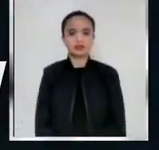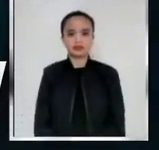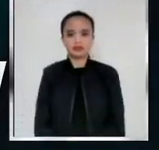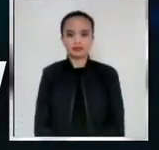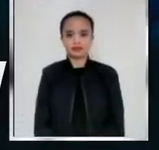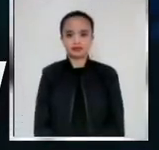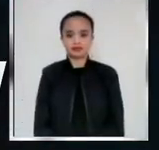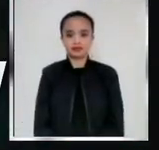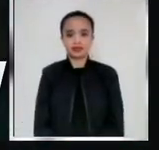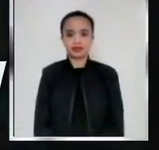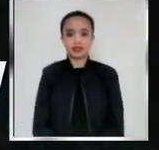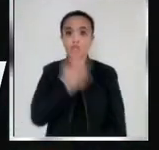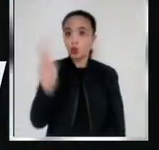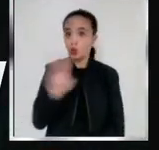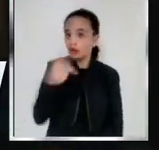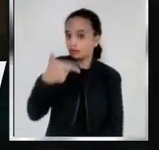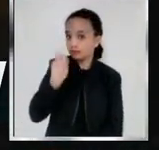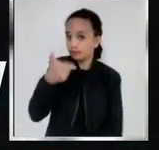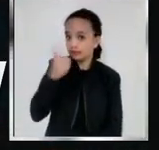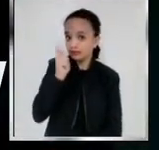paggamit ng baril,